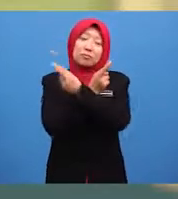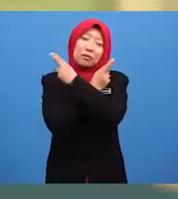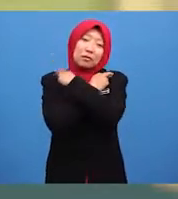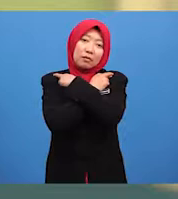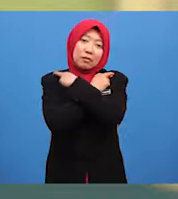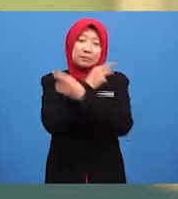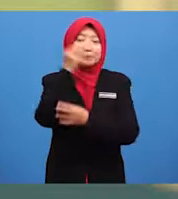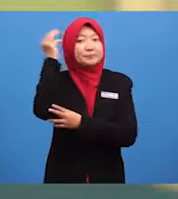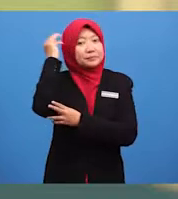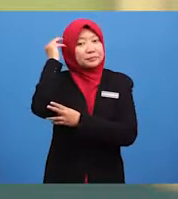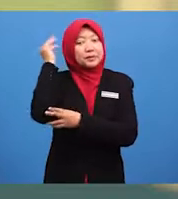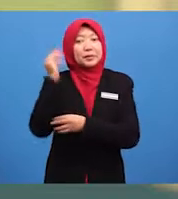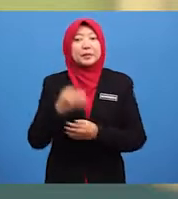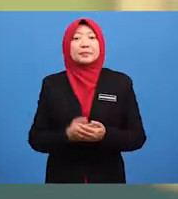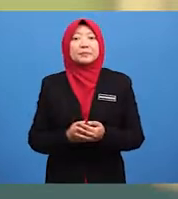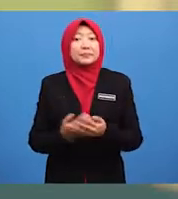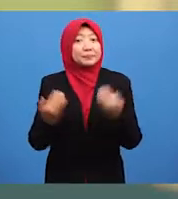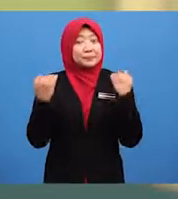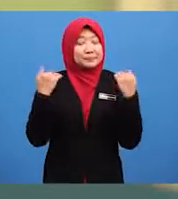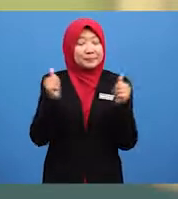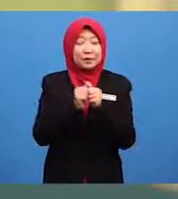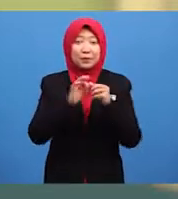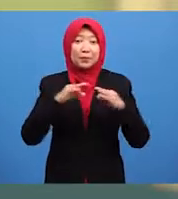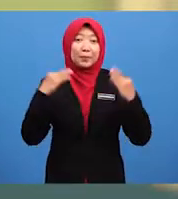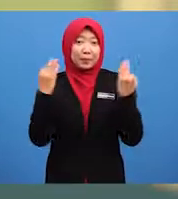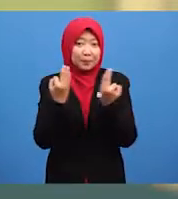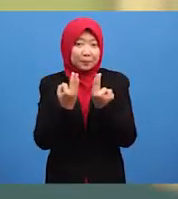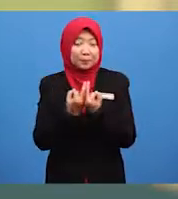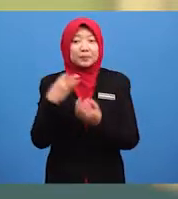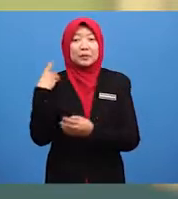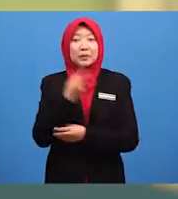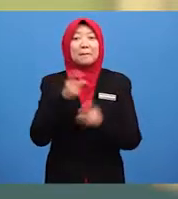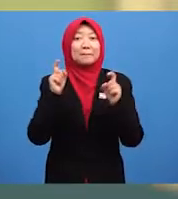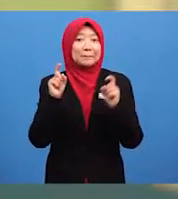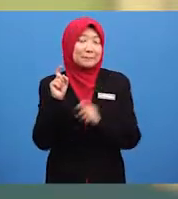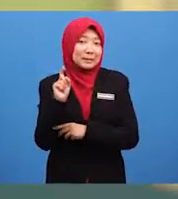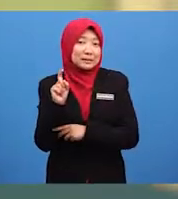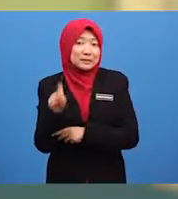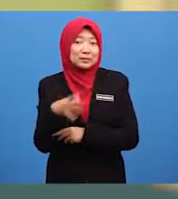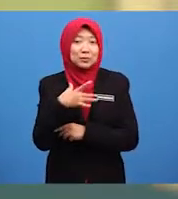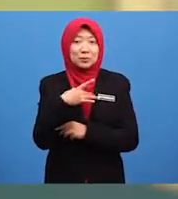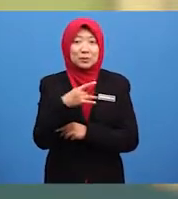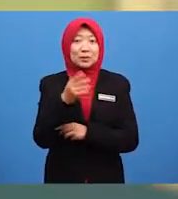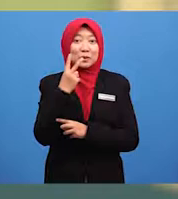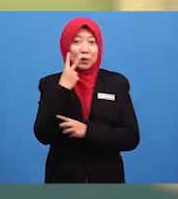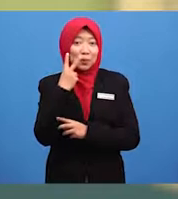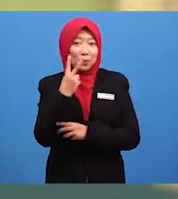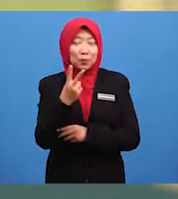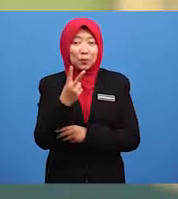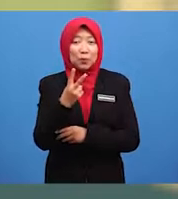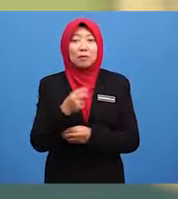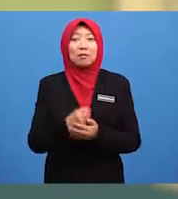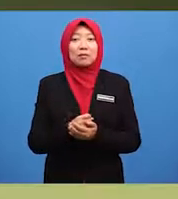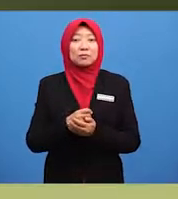minda, bersantai bersama-sama keluarga. Kita mesti suka melihat sungai yang sentiasa bersih dan air